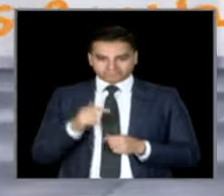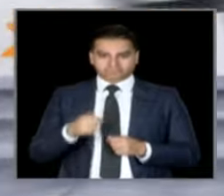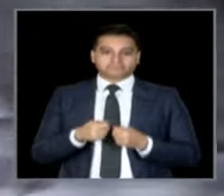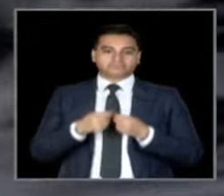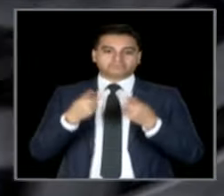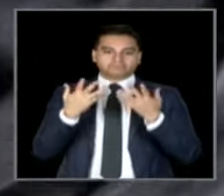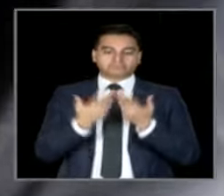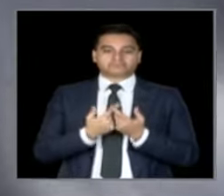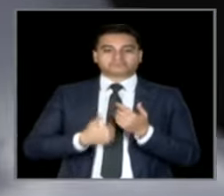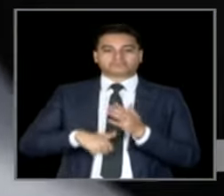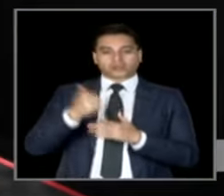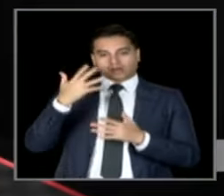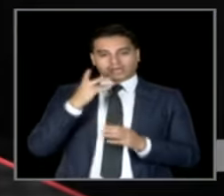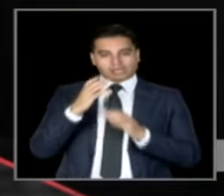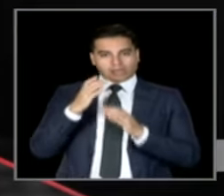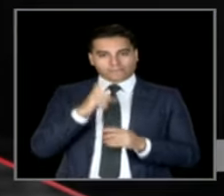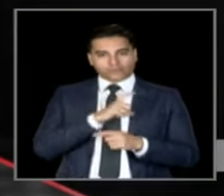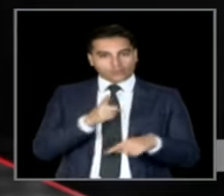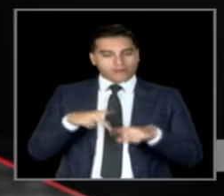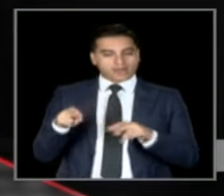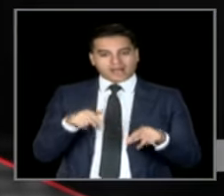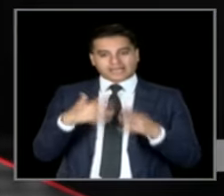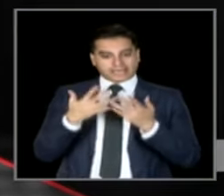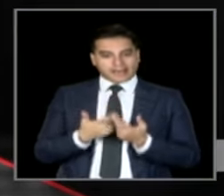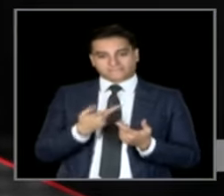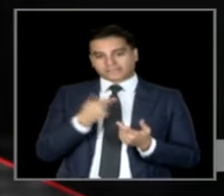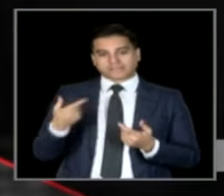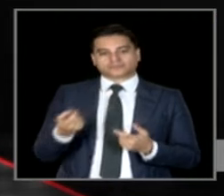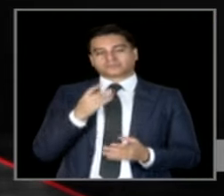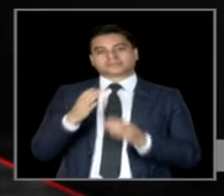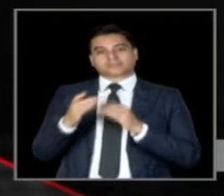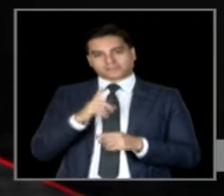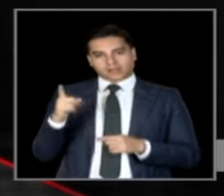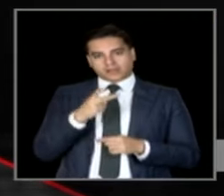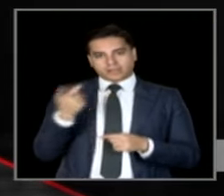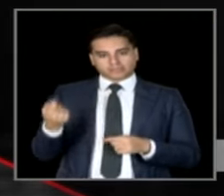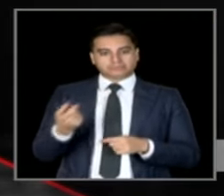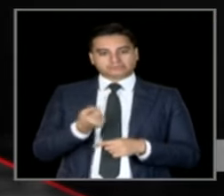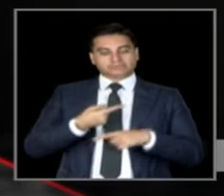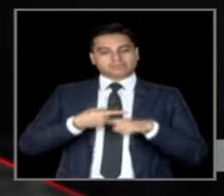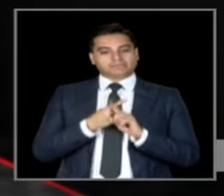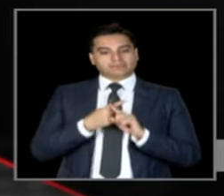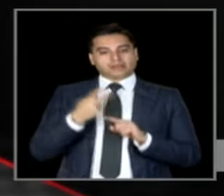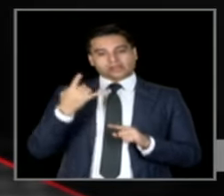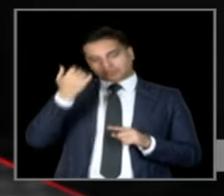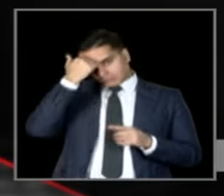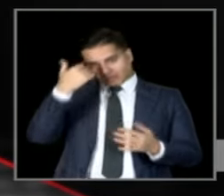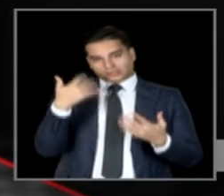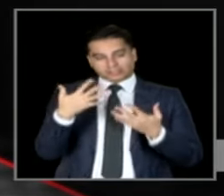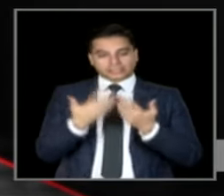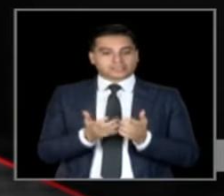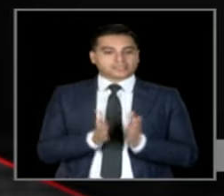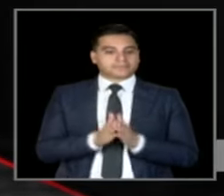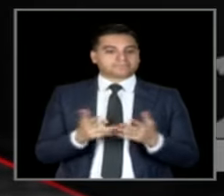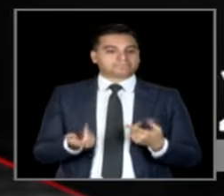وبكده يبقى اجمالي النقط اللي حصل عليها طلابنا في حلقه النهارده 255 نقطه، وكل نقطه ب 10,000